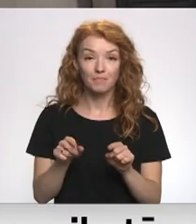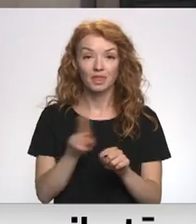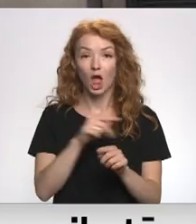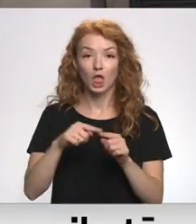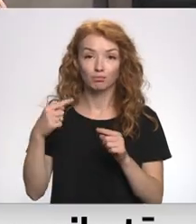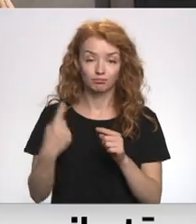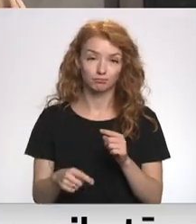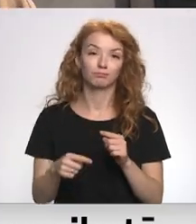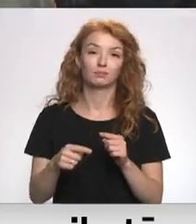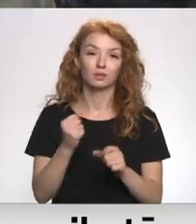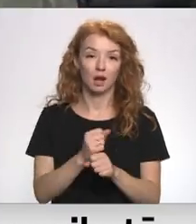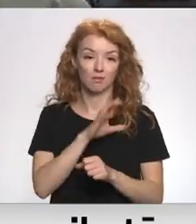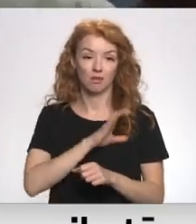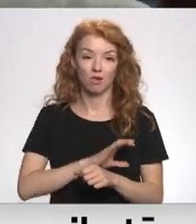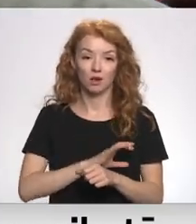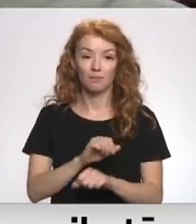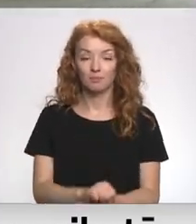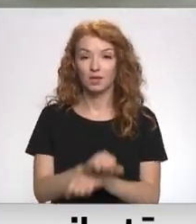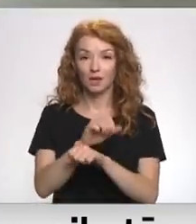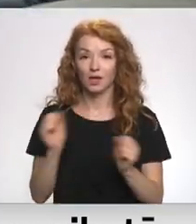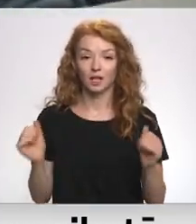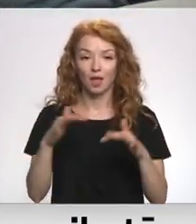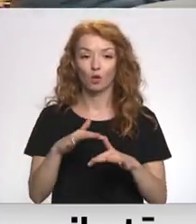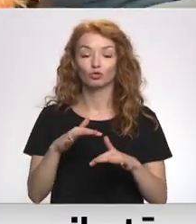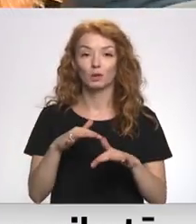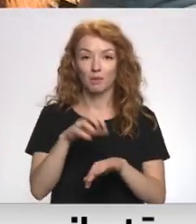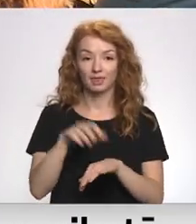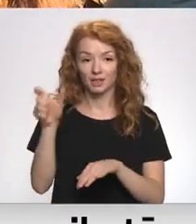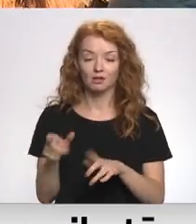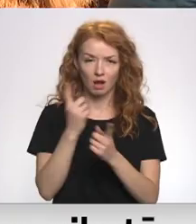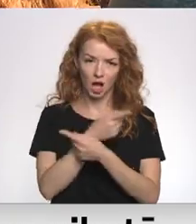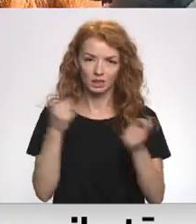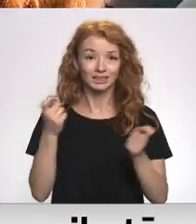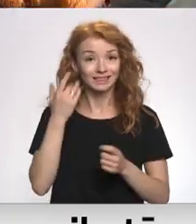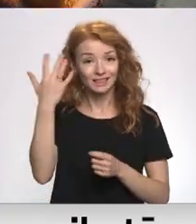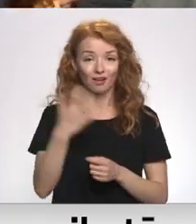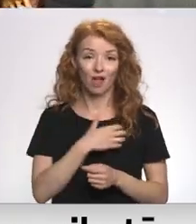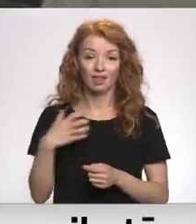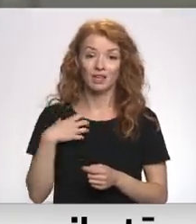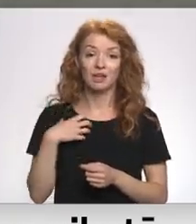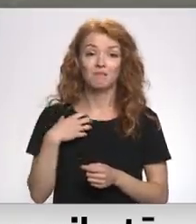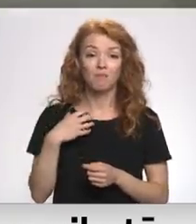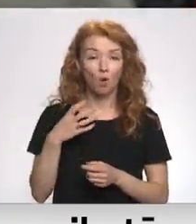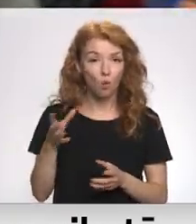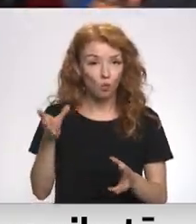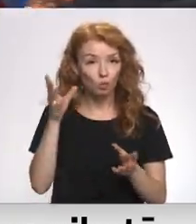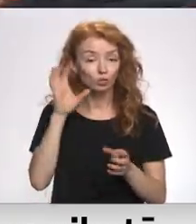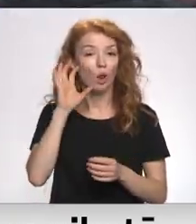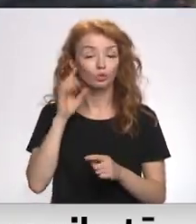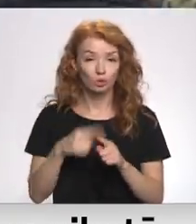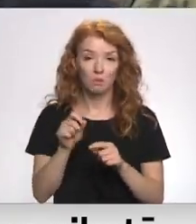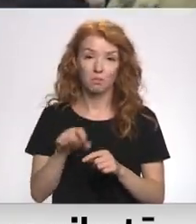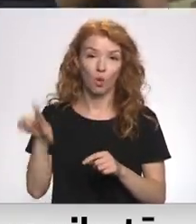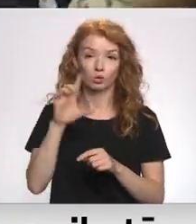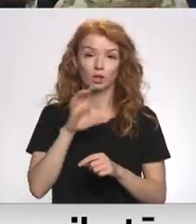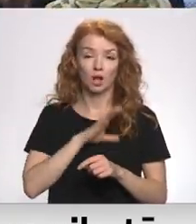zemā darba samaksa. Piketā sanākušie mediķi atzīst, ka vēl ar vienu cer, ka valdība viņos ieklausīsies un paaugstinās algas